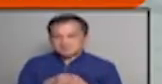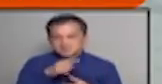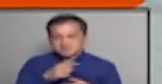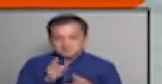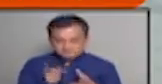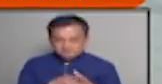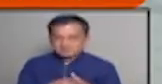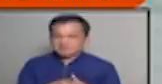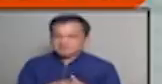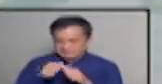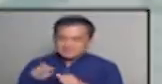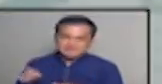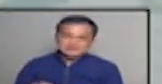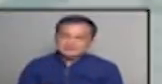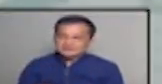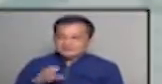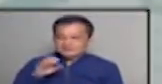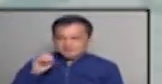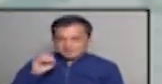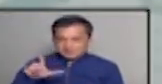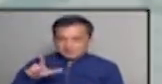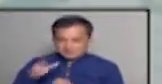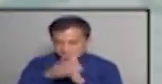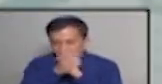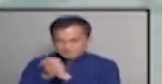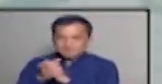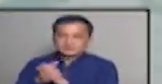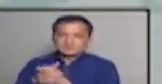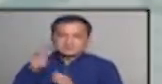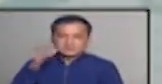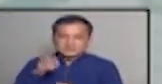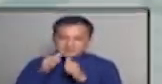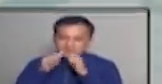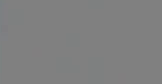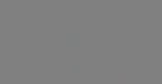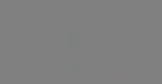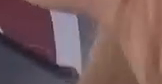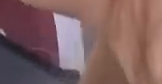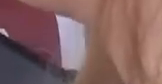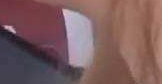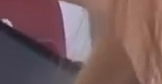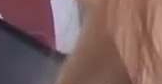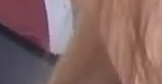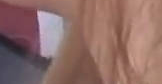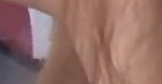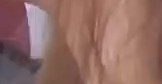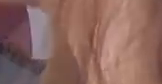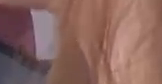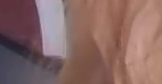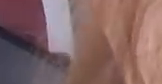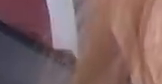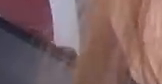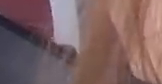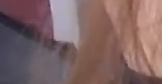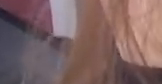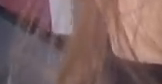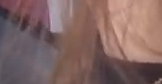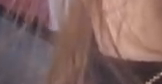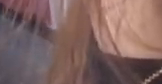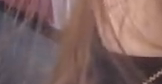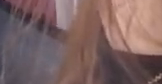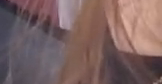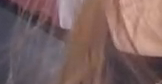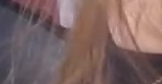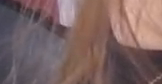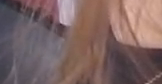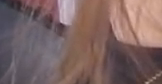mahuna. Okay, sige po. Colonel, mabuhay ka, Colonel. God bless po. Mabuhay po kayo. Mabuhay po ang programa niyo. Tatay, bali kanina tumawag ka sa akin na nabanggit mo may